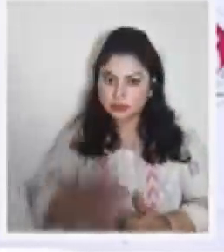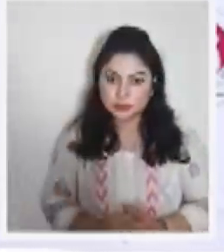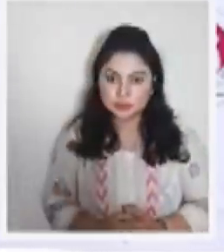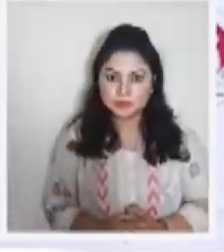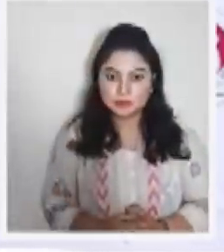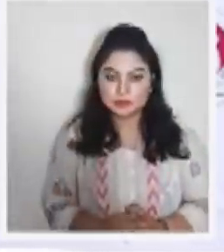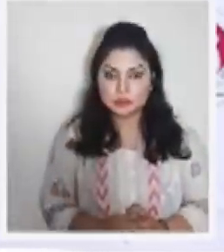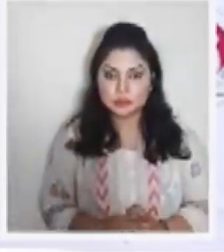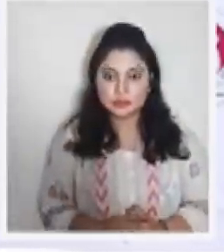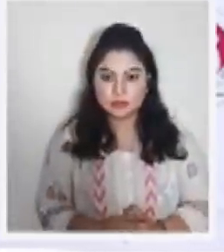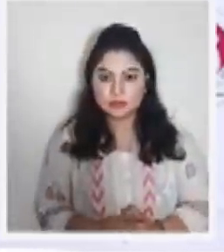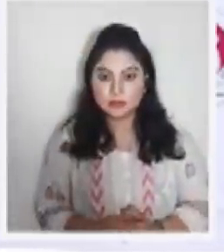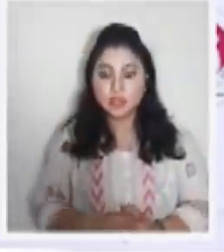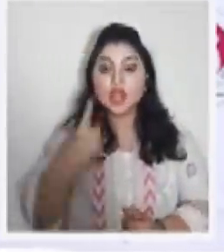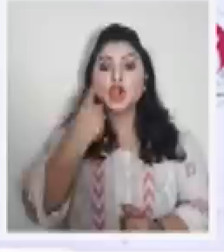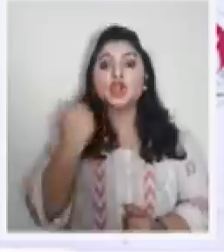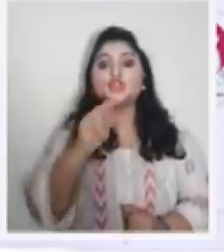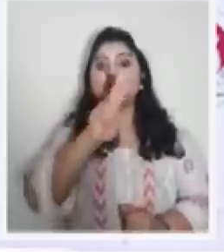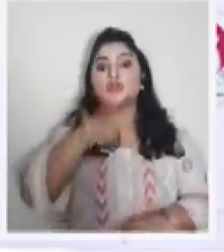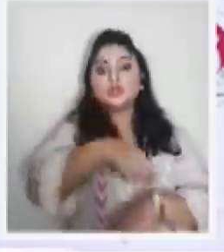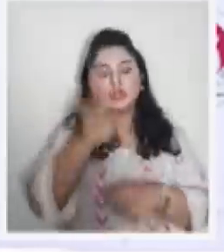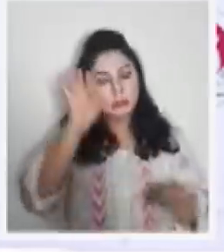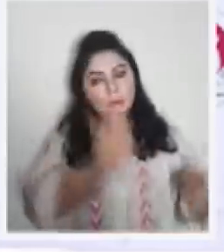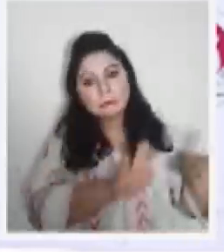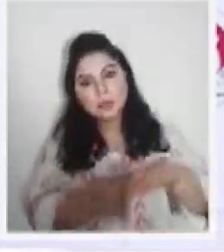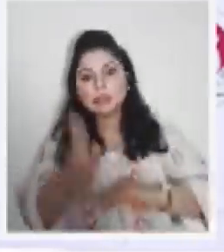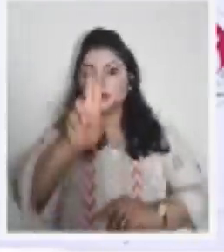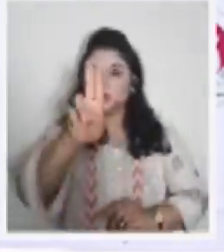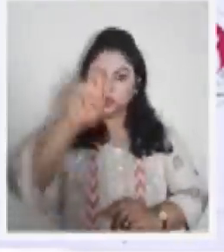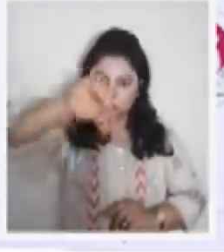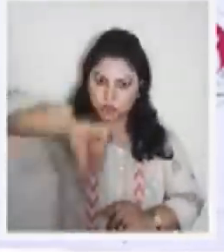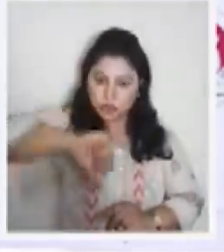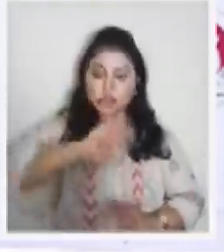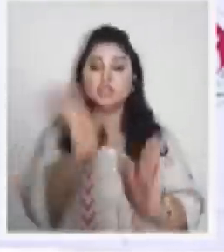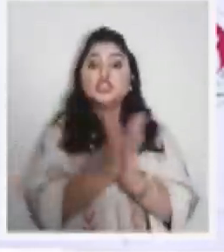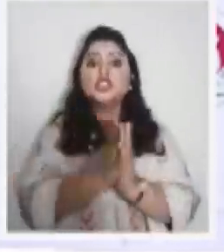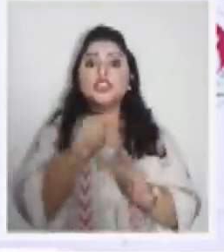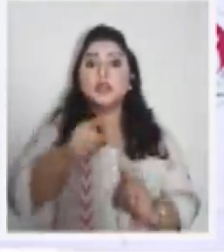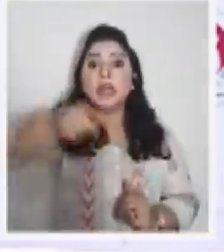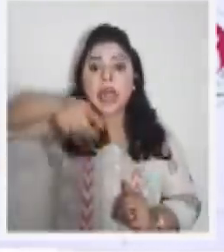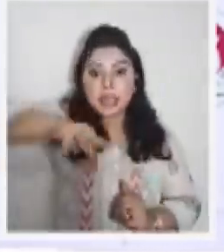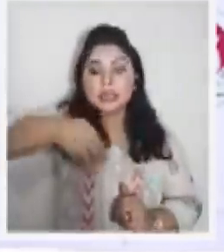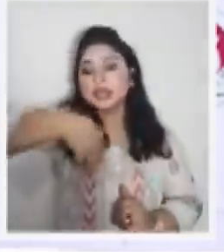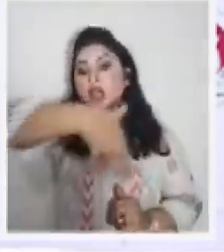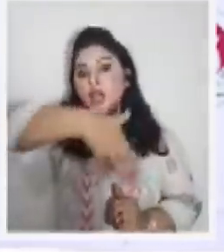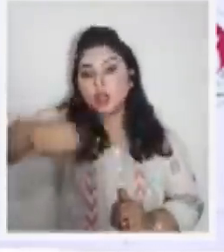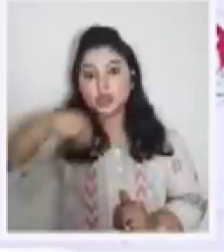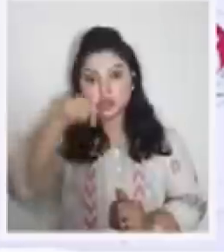হার 44.29%। গত 24 ঘন্টায় মৃত্যুবরণ করেছেন 29 জন, এ